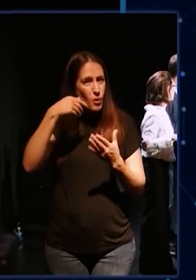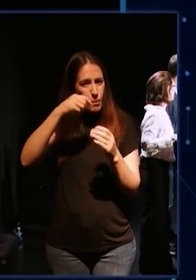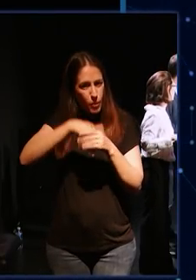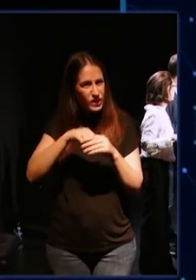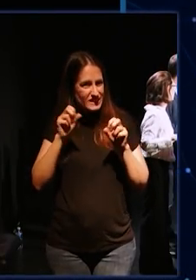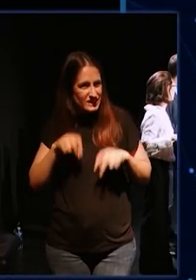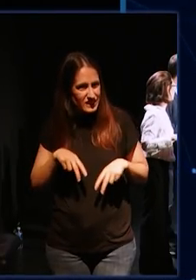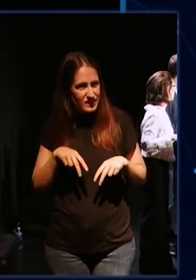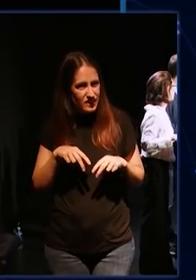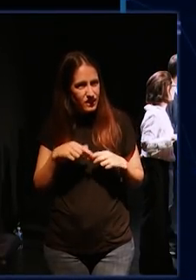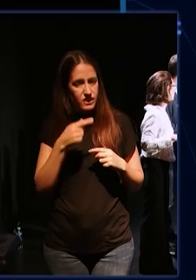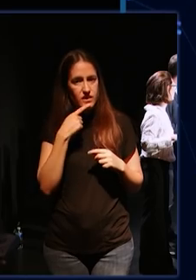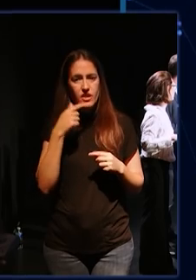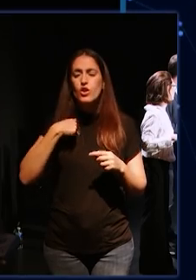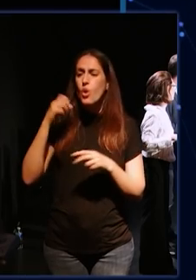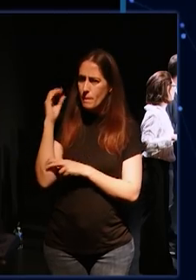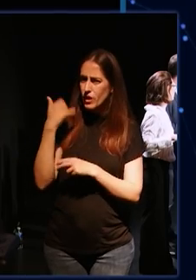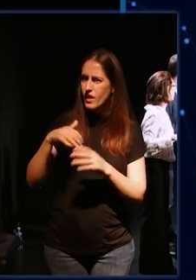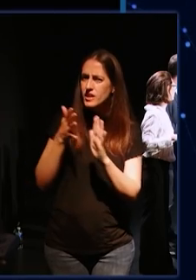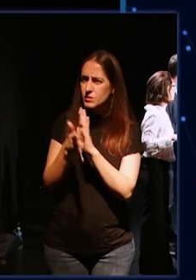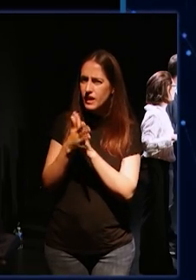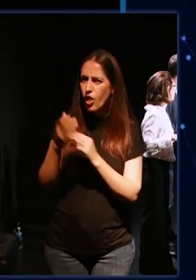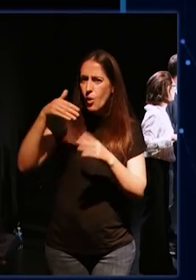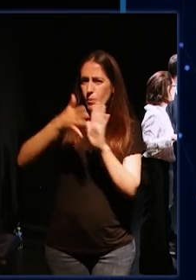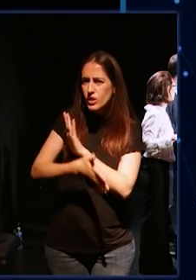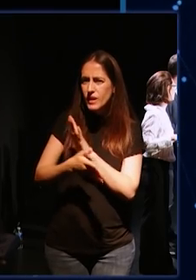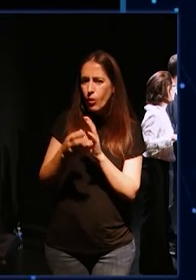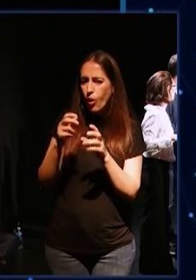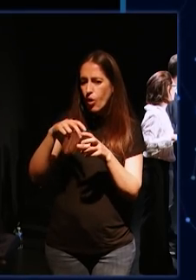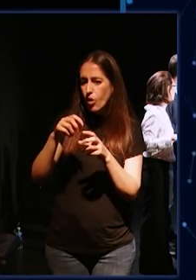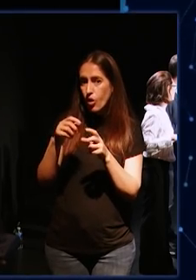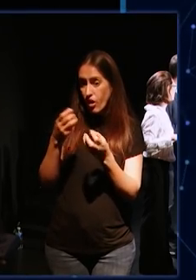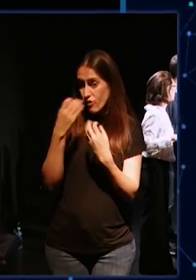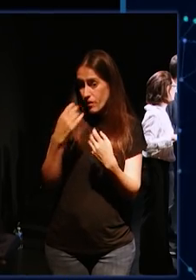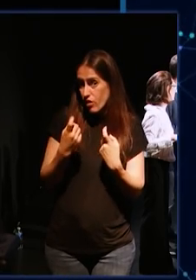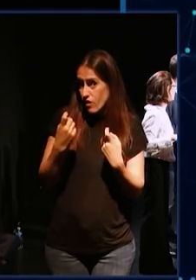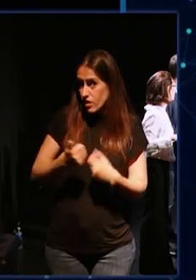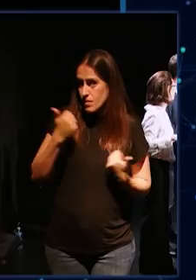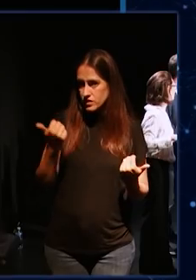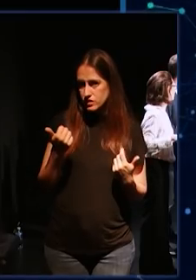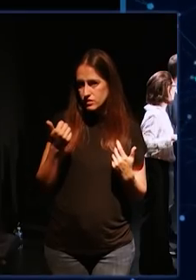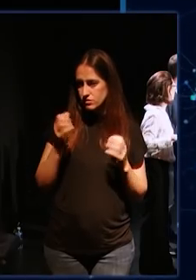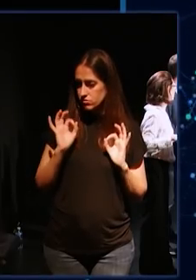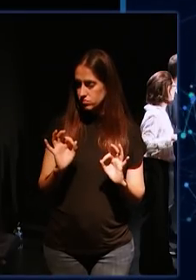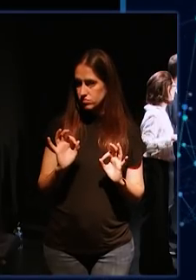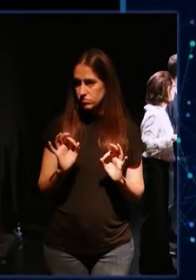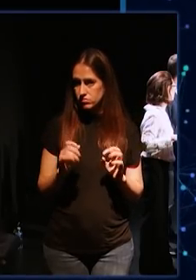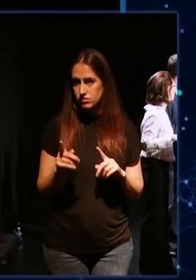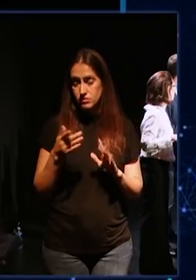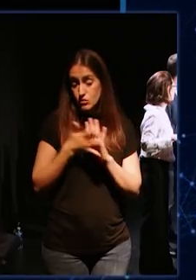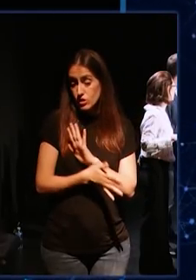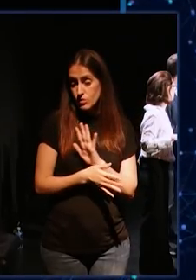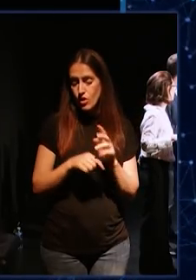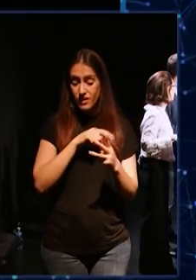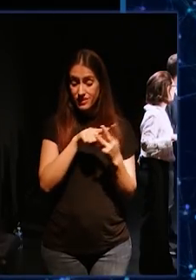com vaig explicar en el ple, per el motiu que m'abstinc per la falta d'informació, bàsicament. Això és el que vaig comentar-vos. Estàs dient unes coses,